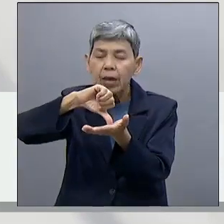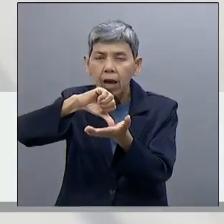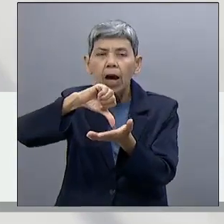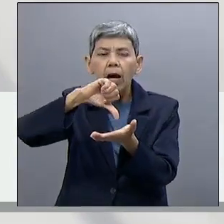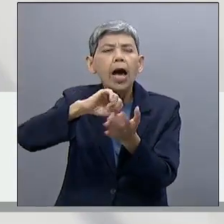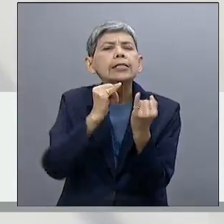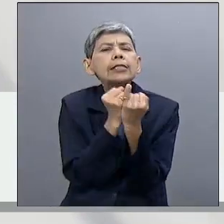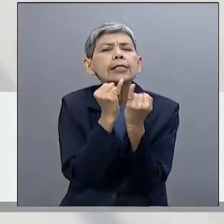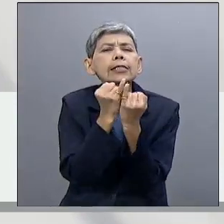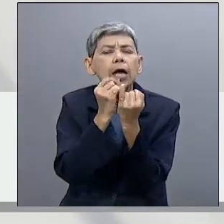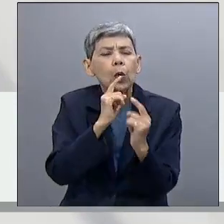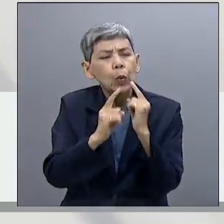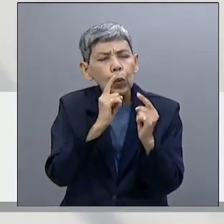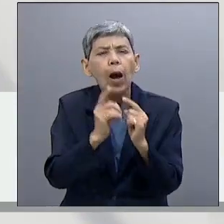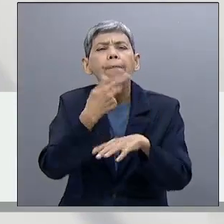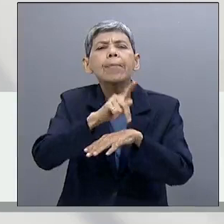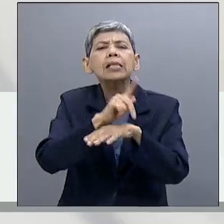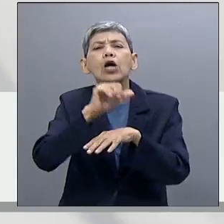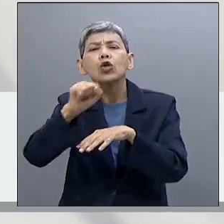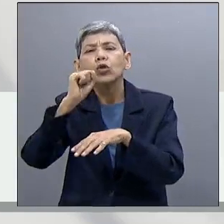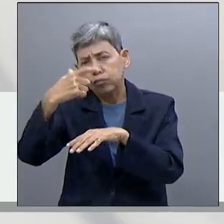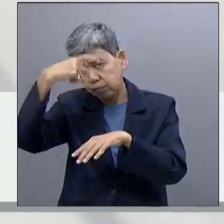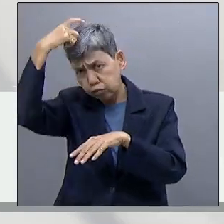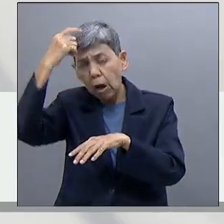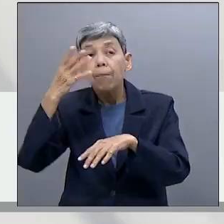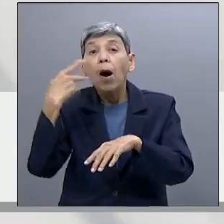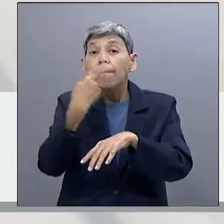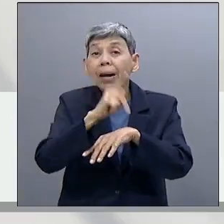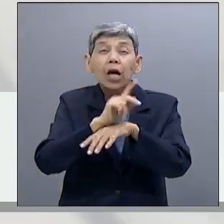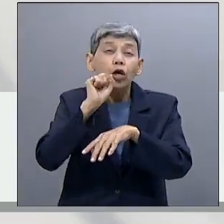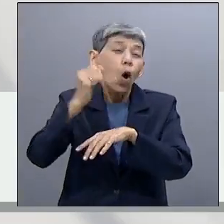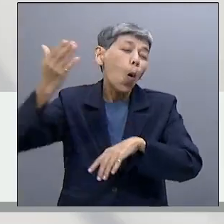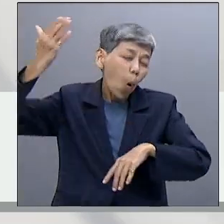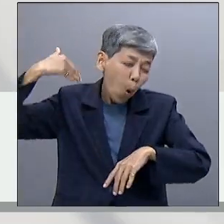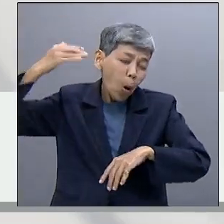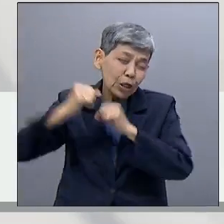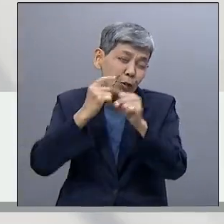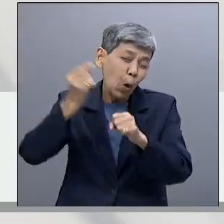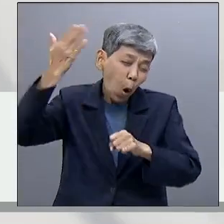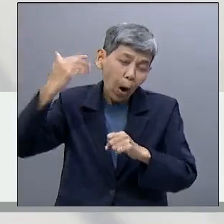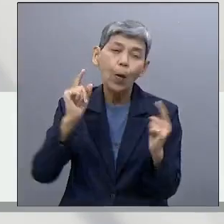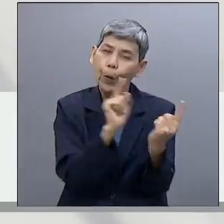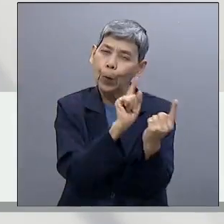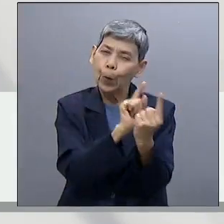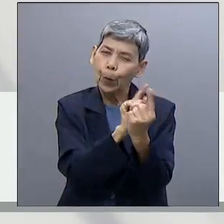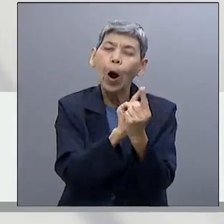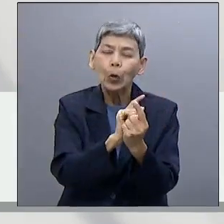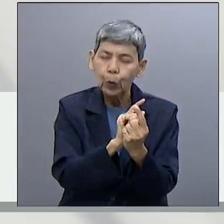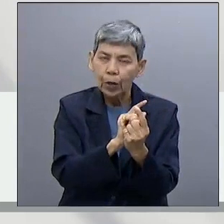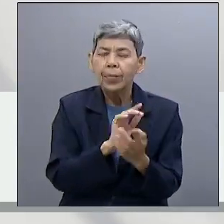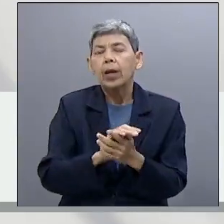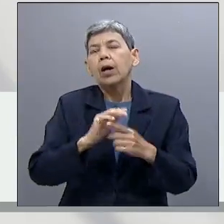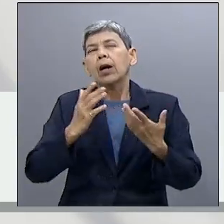คยหมายก็เคยนับถือท่านประธานวันโนสมัยเป็นประธานรัฐสภา20ปีก่อนนะครับประกอบ